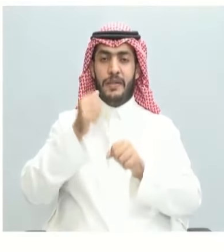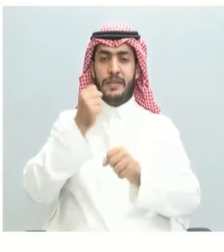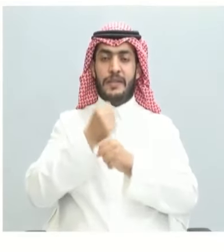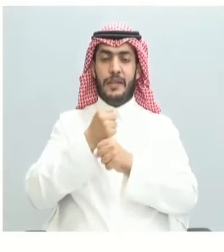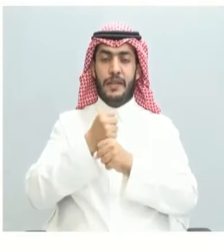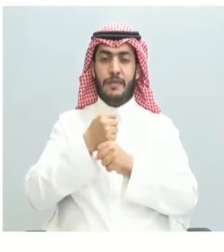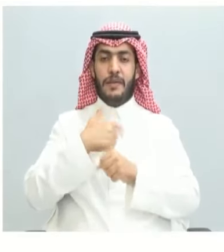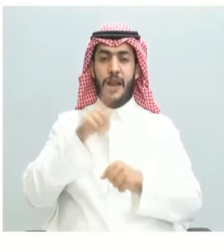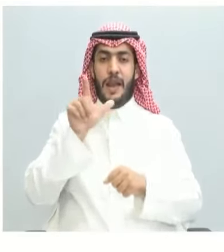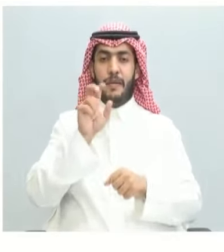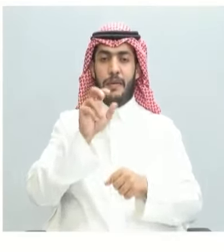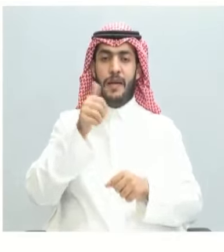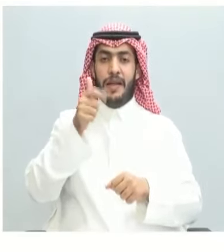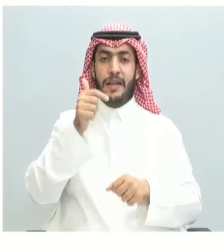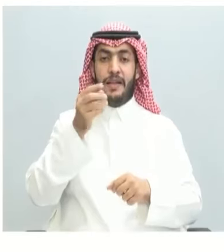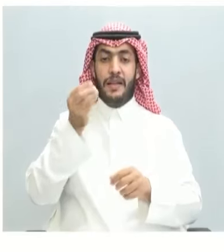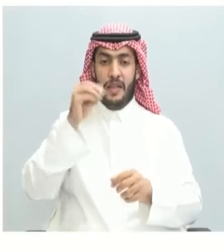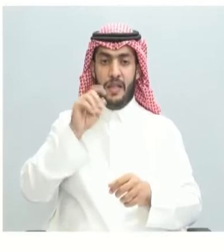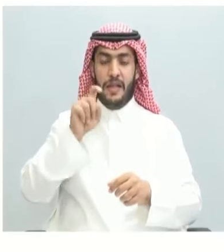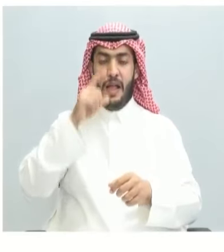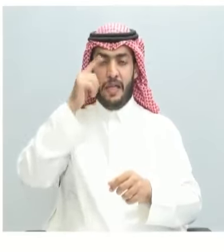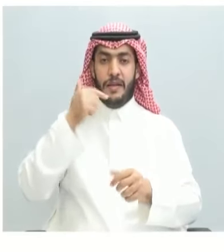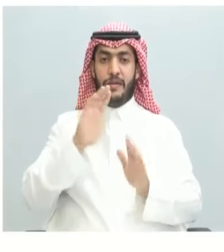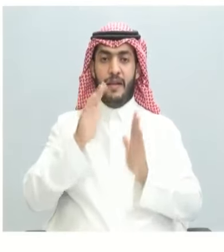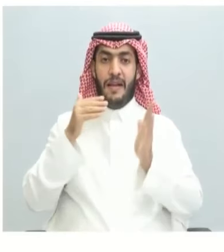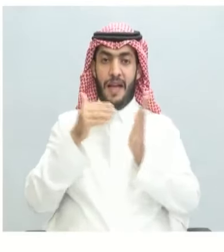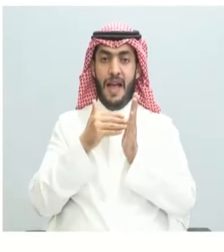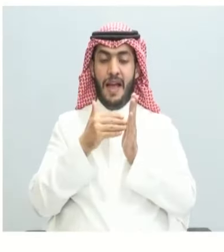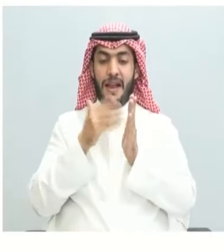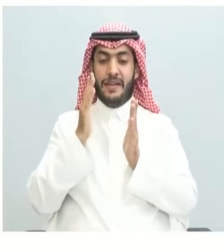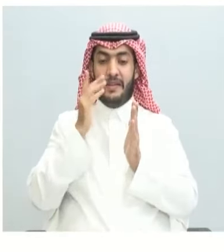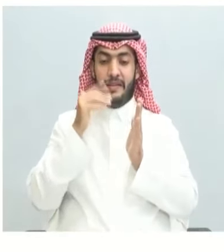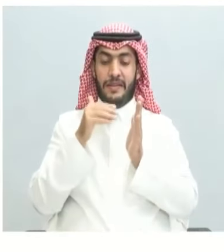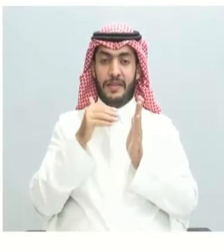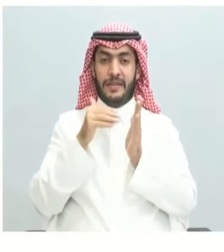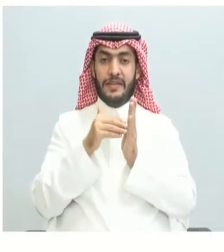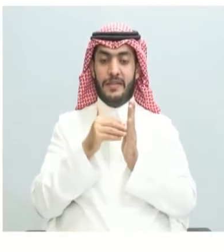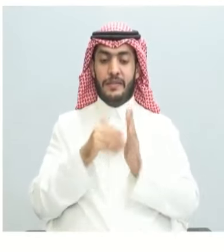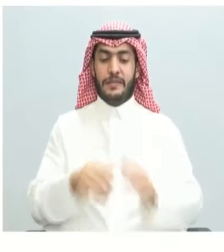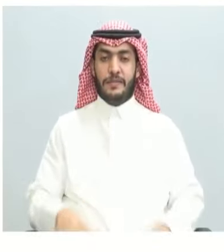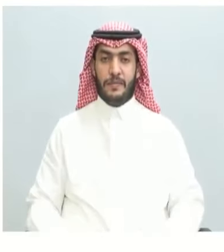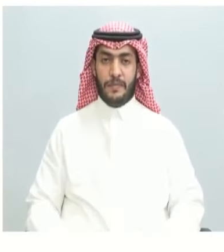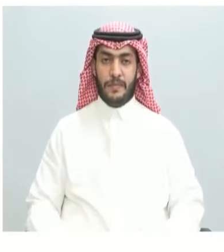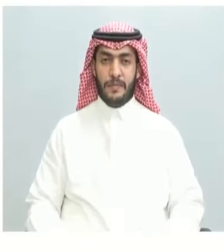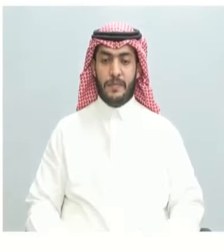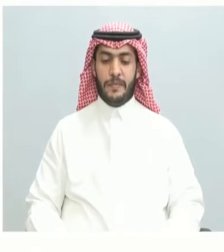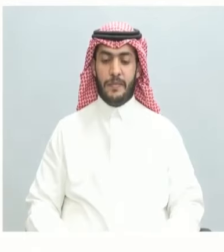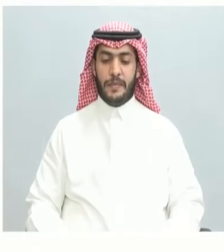باستخدام لبنه ارتد اذا كنت عند الحافه اوف اون ايج